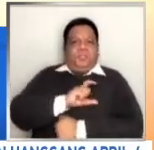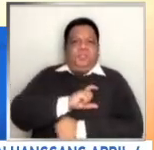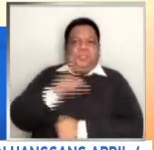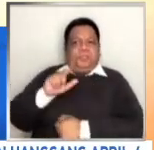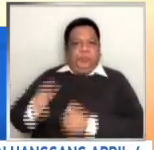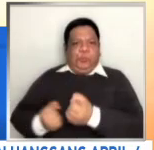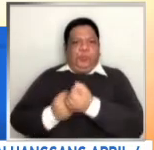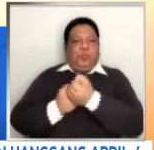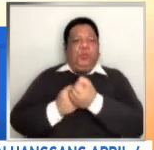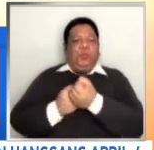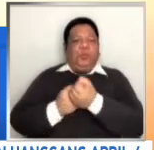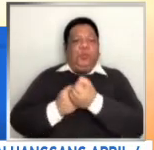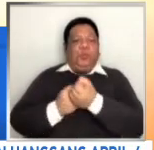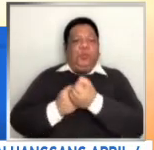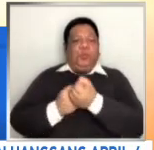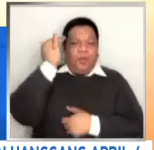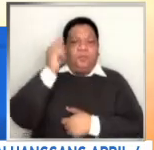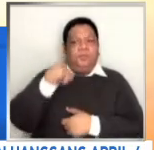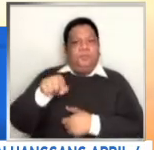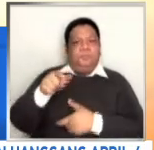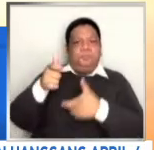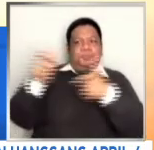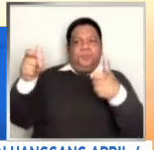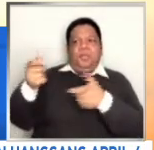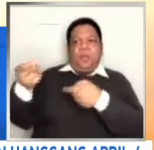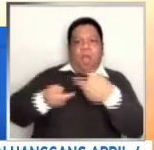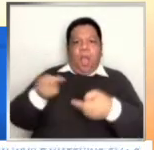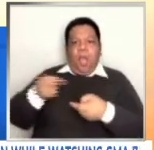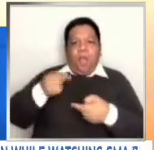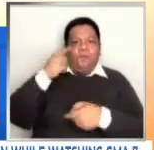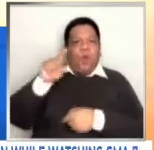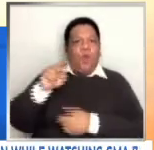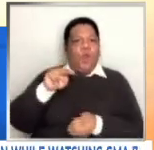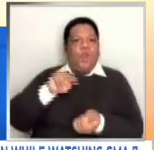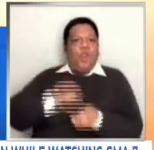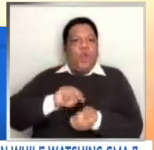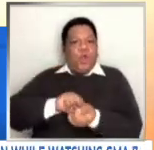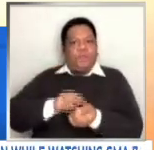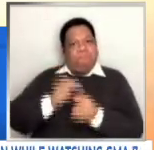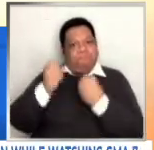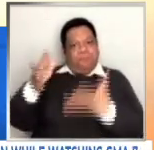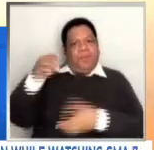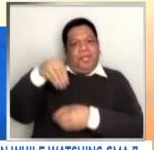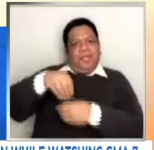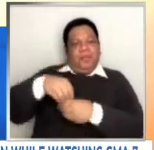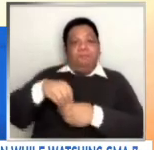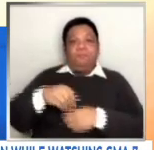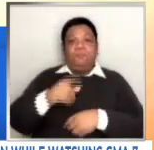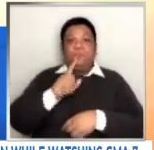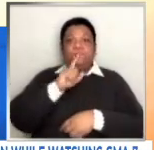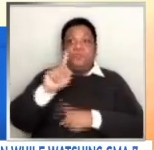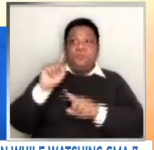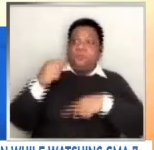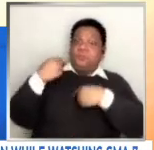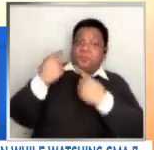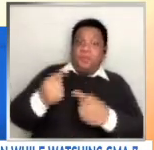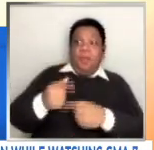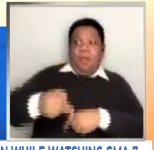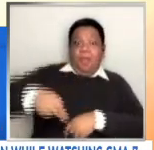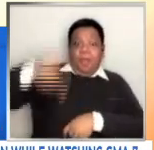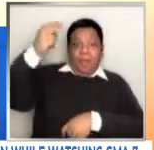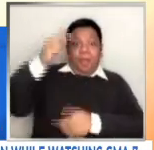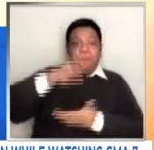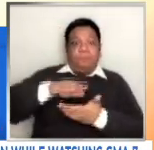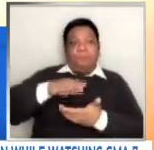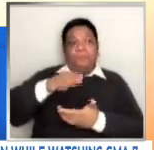isang pinakamalaking employer na ng mga nurses. Mm-hmm. Naglipatan. Mula nung tumaas ang sweldo ng police at saka